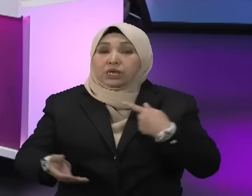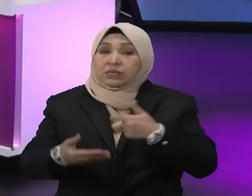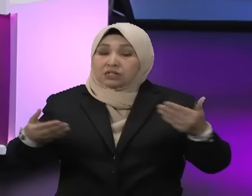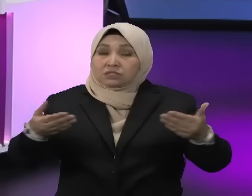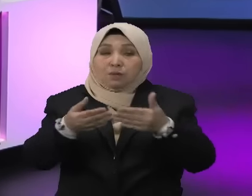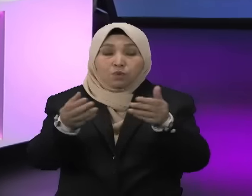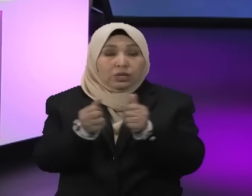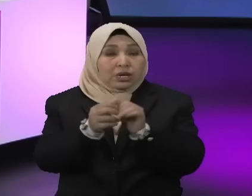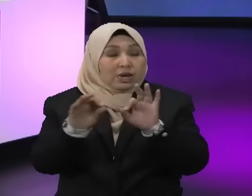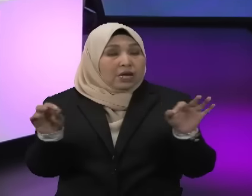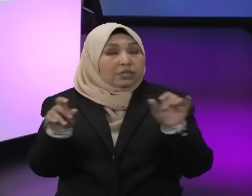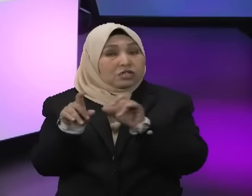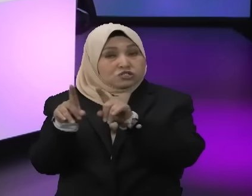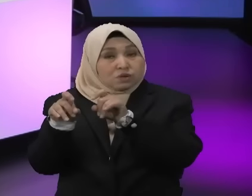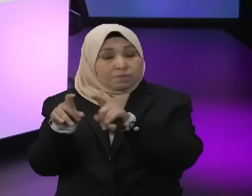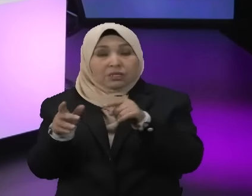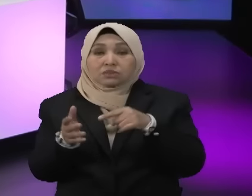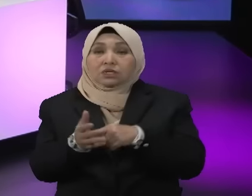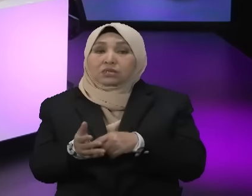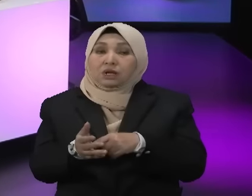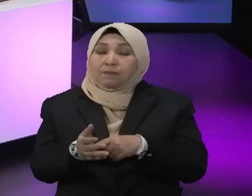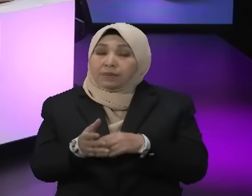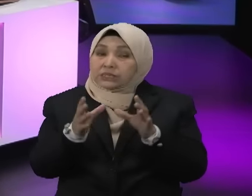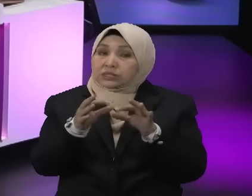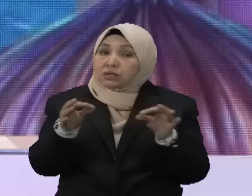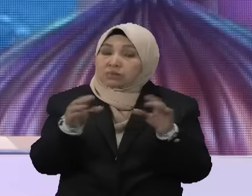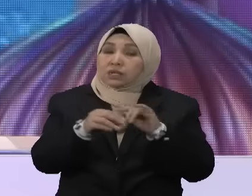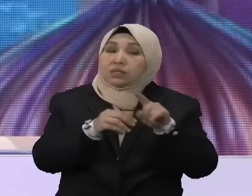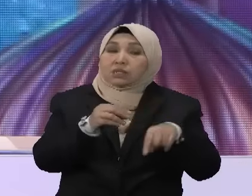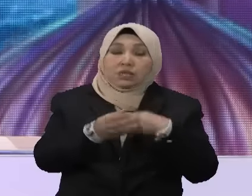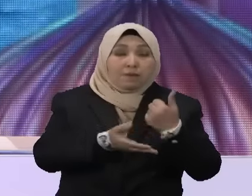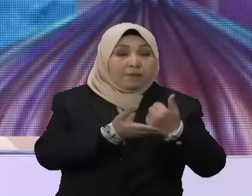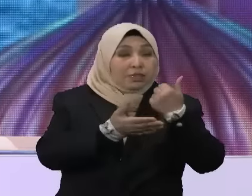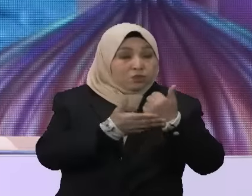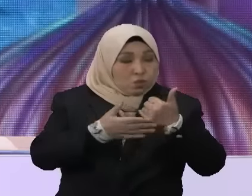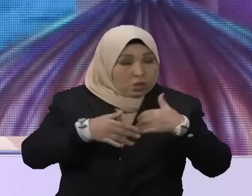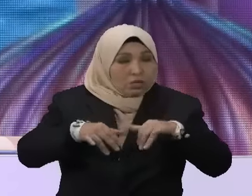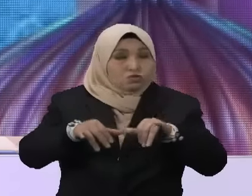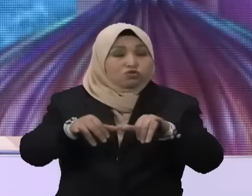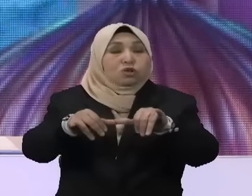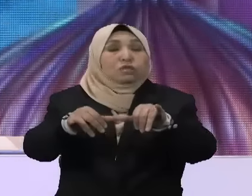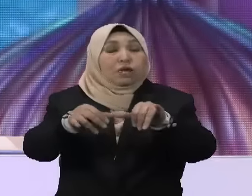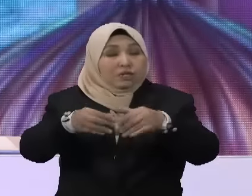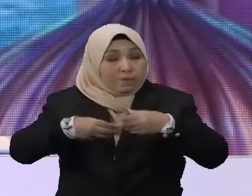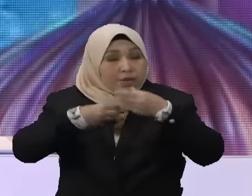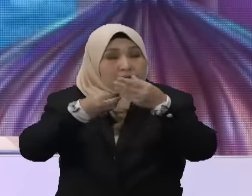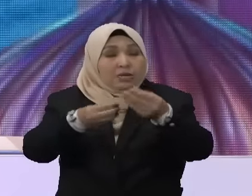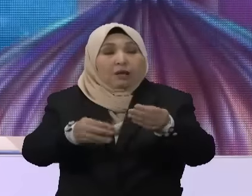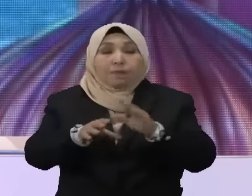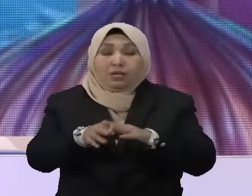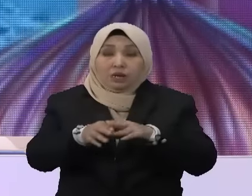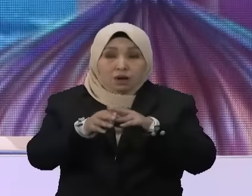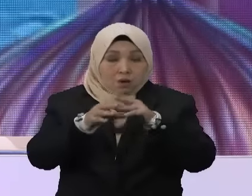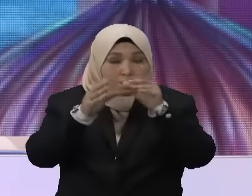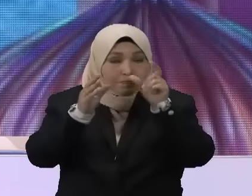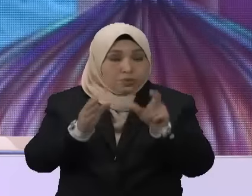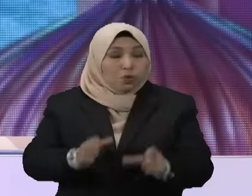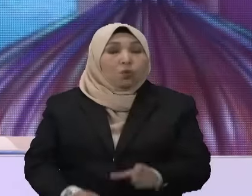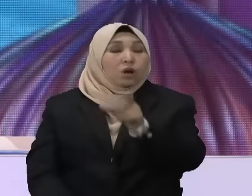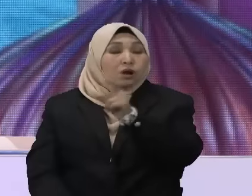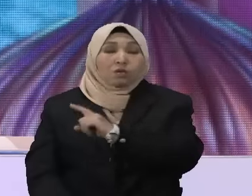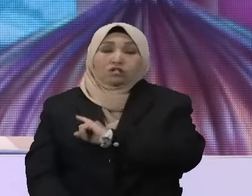dengan ayat yang ke-11 ini menceritakan tentang bantuan seterusnya yang diberikan kepada umat Muslim ketika itu